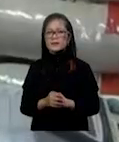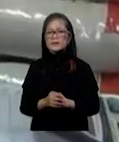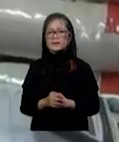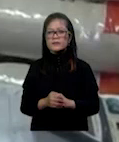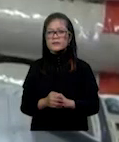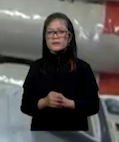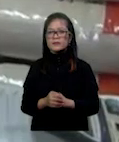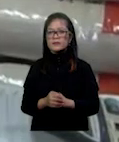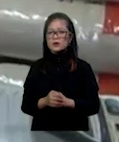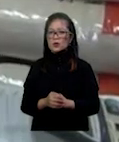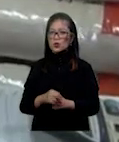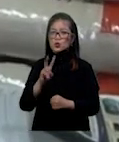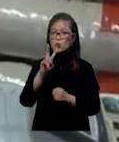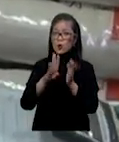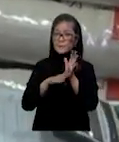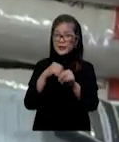ada 2 minggu.